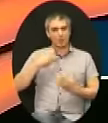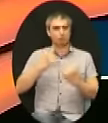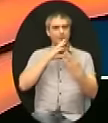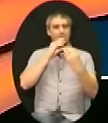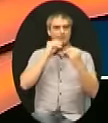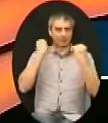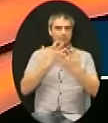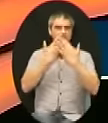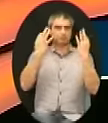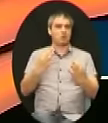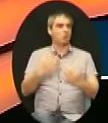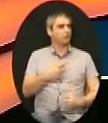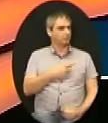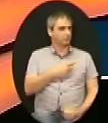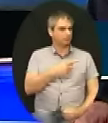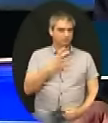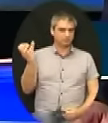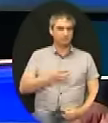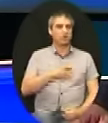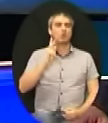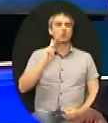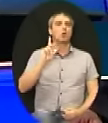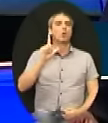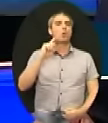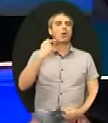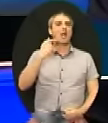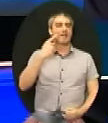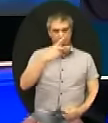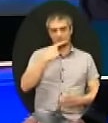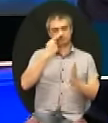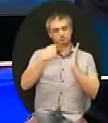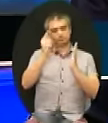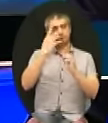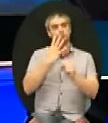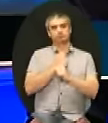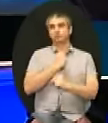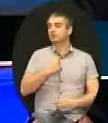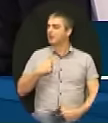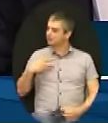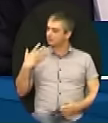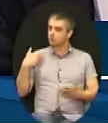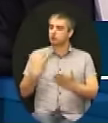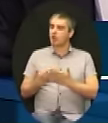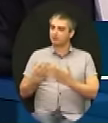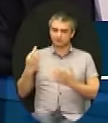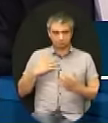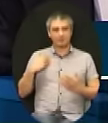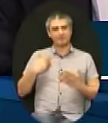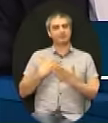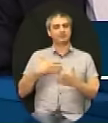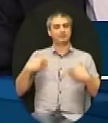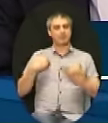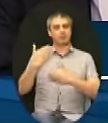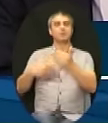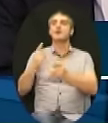מדברים בצורה ברורה. אז העסקת קלוגף, נכון לרגע זה, אתה יכול לעשות ליד זה צ'ק. אני שמח את היועצים שלי ואני שמח שאנחנו רצים קדימה